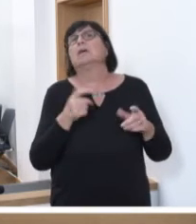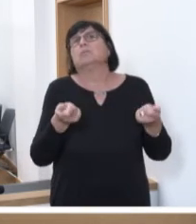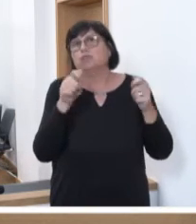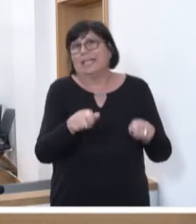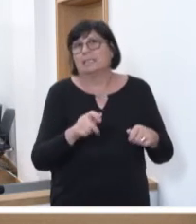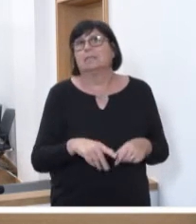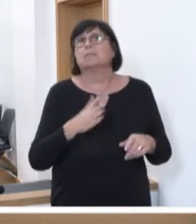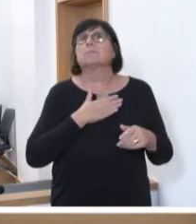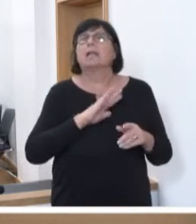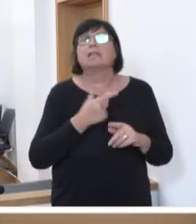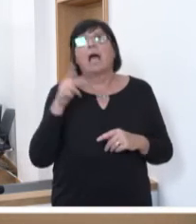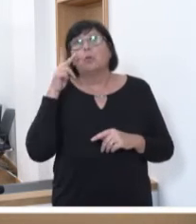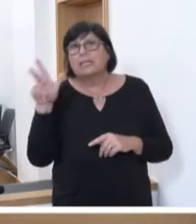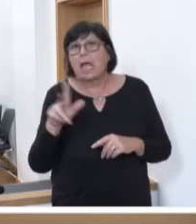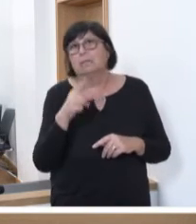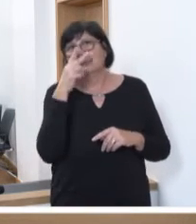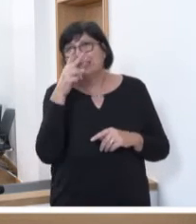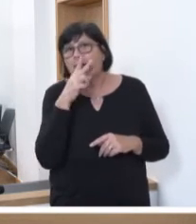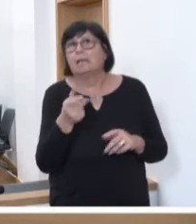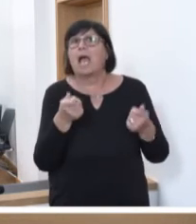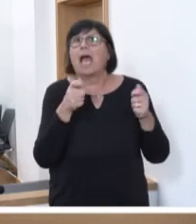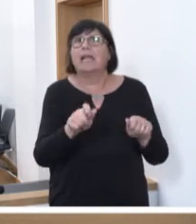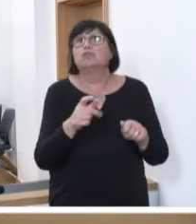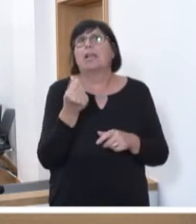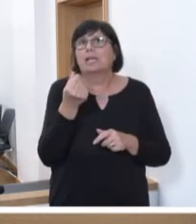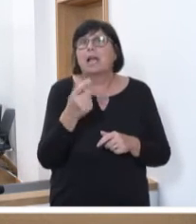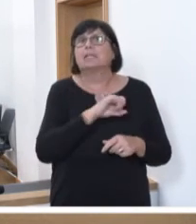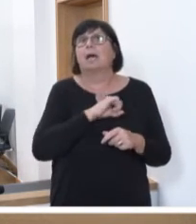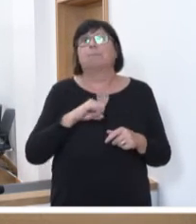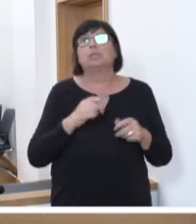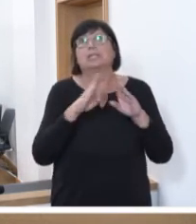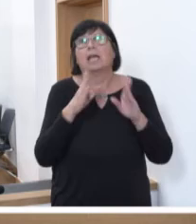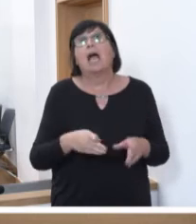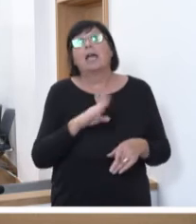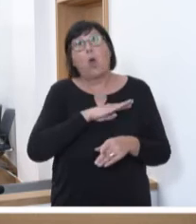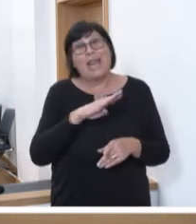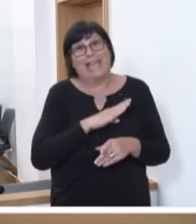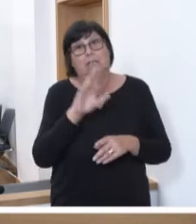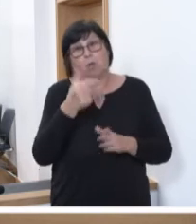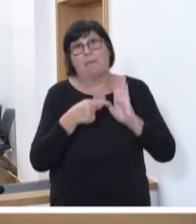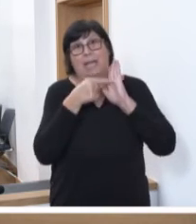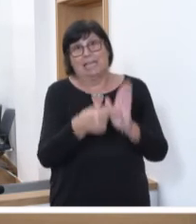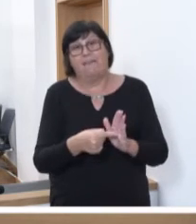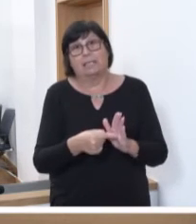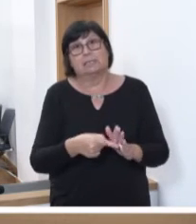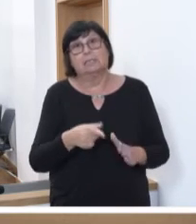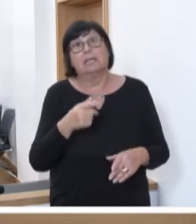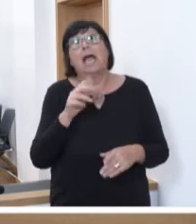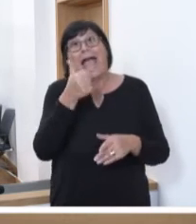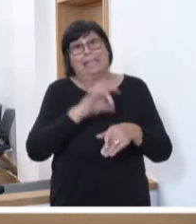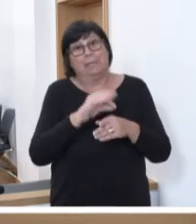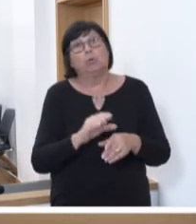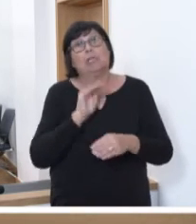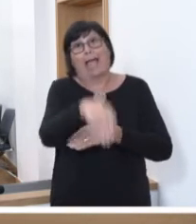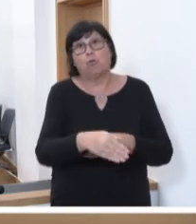schließen. Meine Damen und Herren, Sie sehen, die Einstellung der Gelder im Bundeshaushalt fällt in die Rubrik gut gemeint, aber schlecht gemacht. Herr Kollege, ich möchte Sie noch mal darauf hinweisen, wir sind schon fast eine Minute